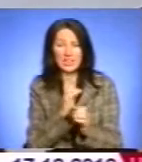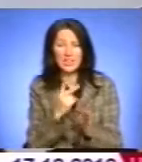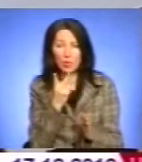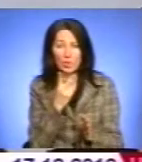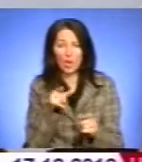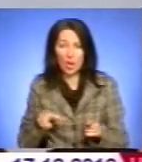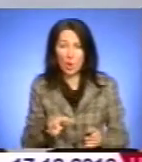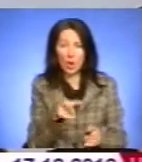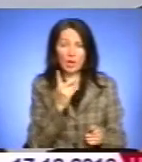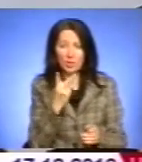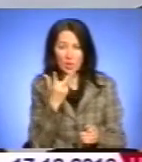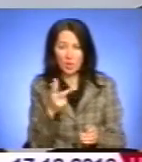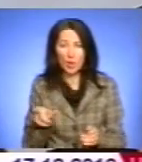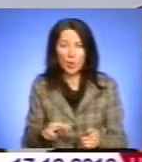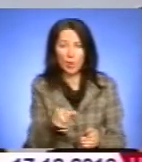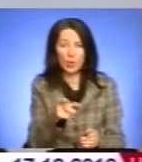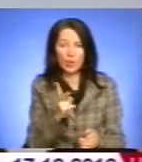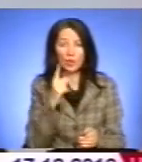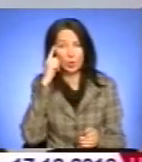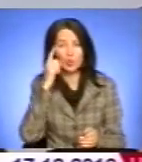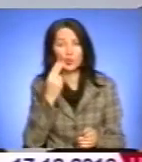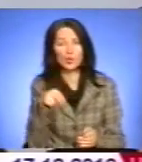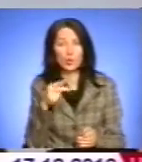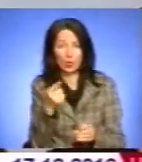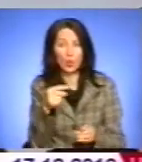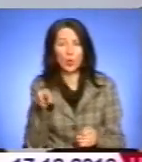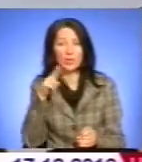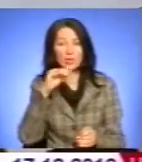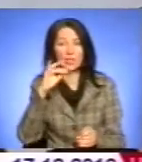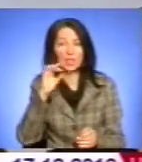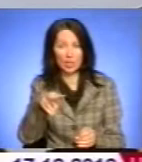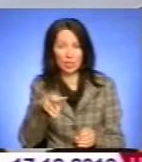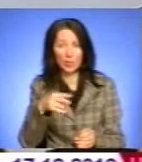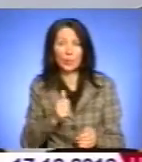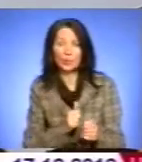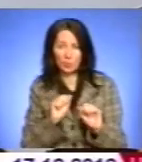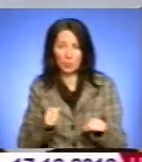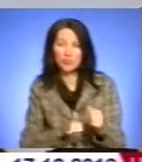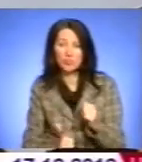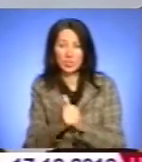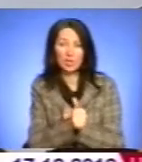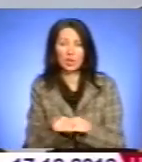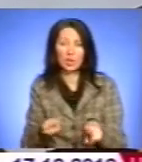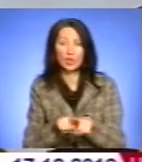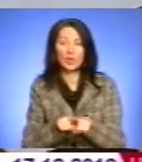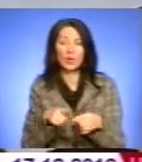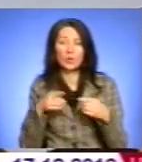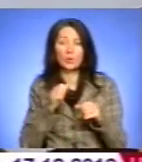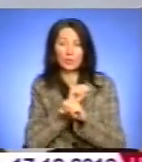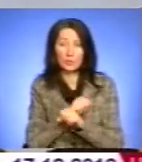що теж там вже є узбіччя дороги, заривався теж там. І відповідно було велике ускладнення